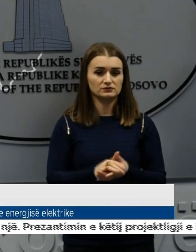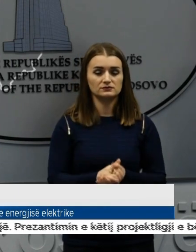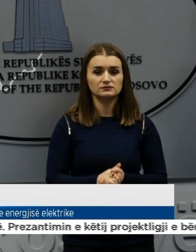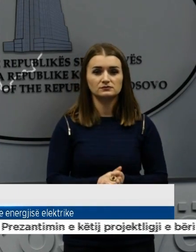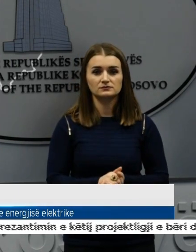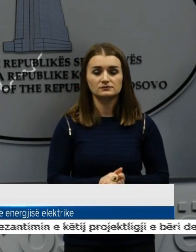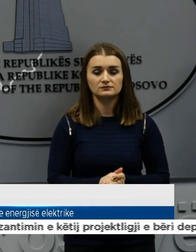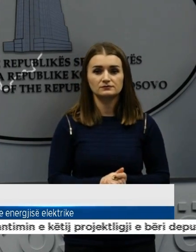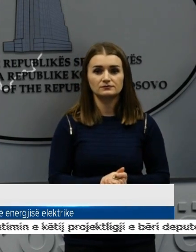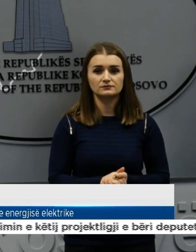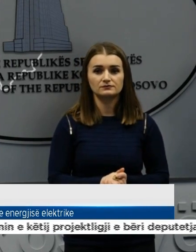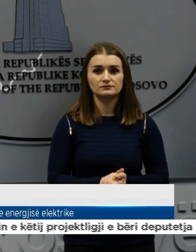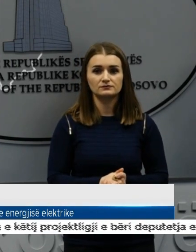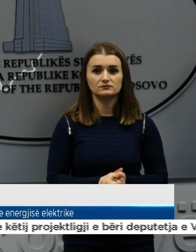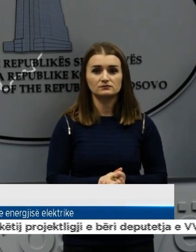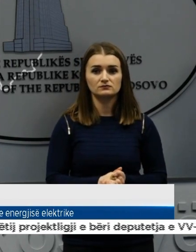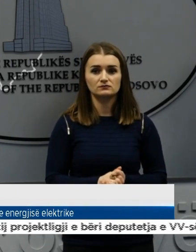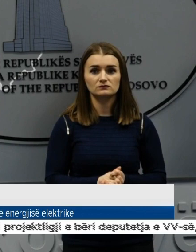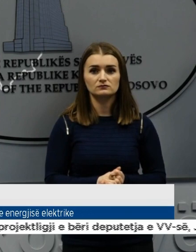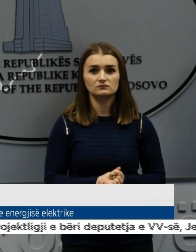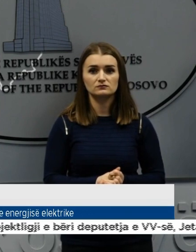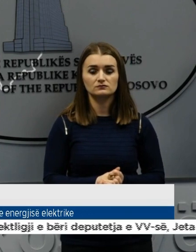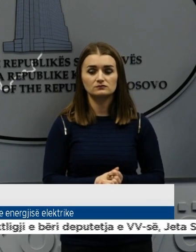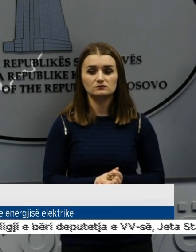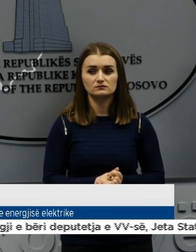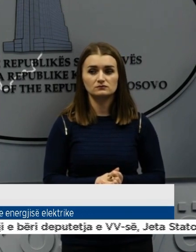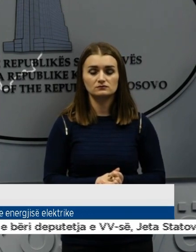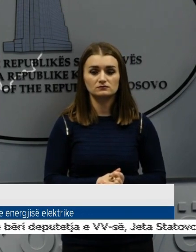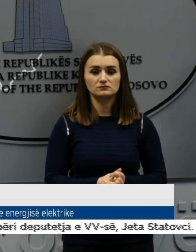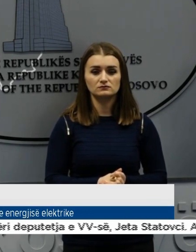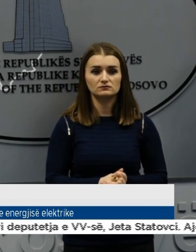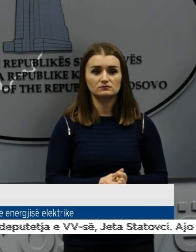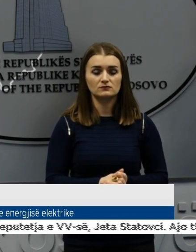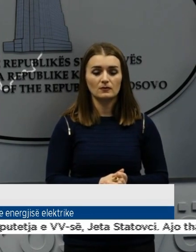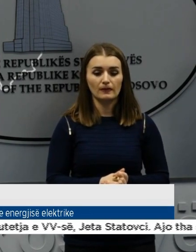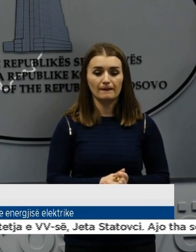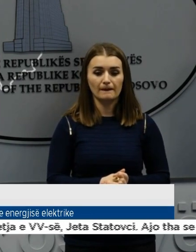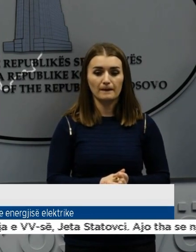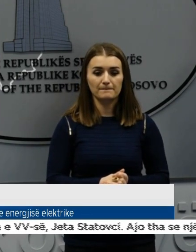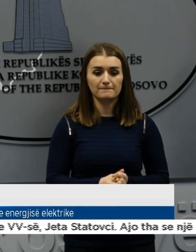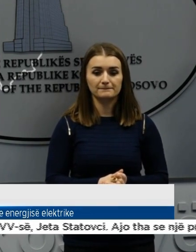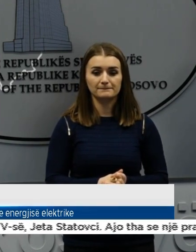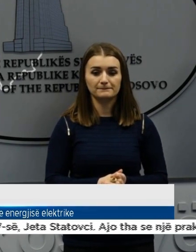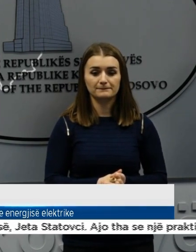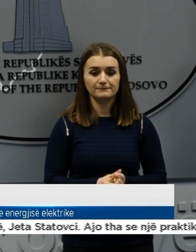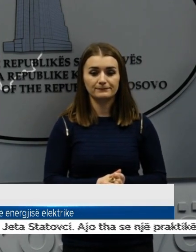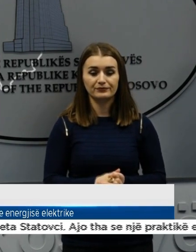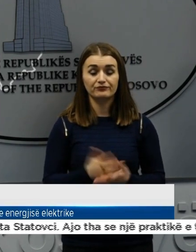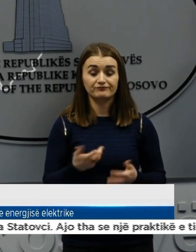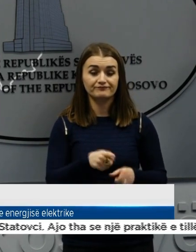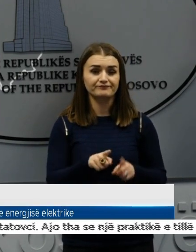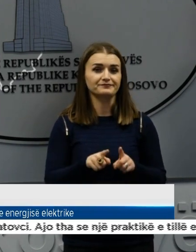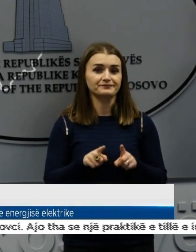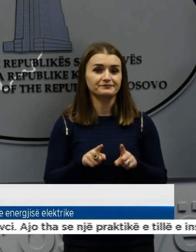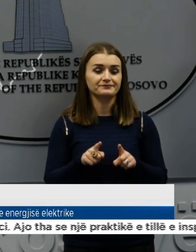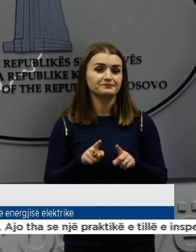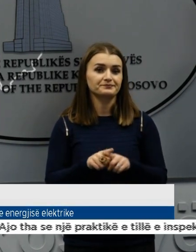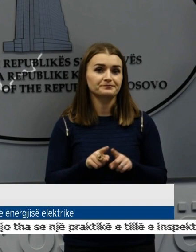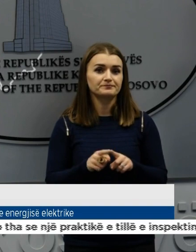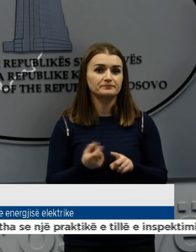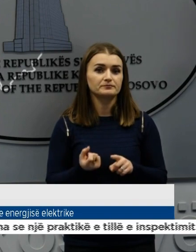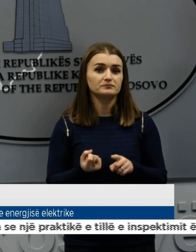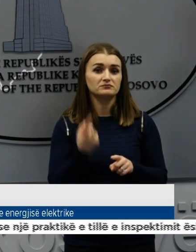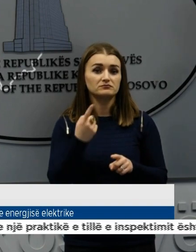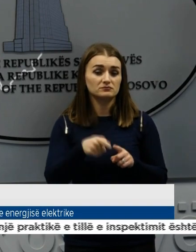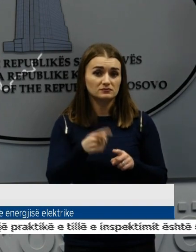ajo se prej kujt mund të blejmë energji. Dhe këto nuk janë efekte të mëdha, kjo nuk është diçka e re, kjo është